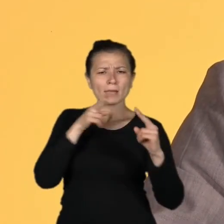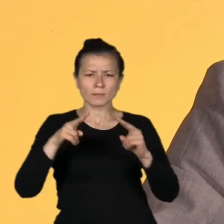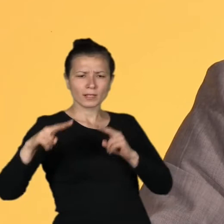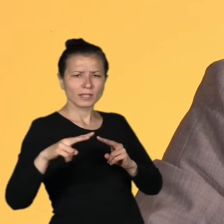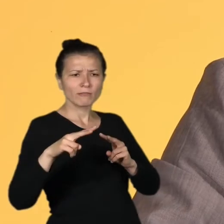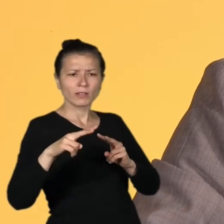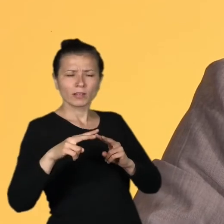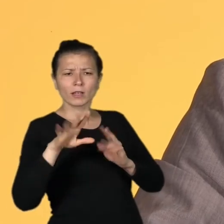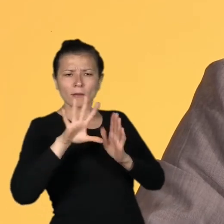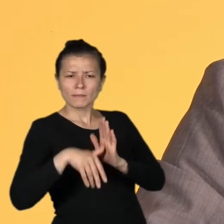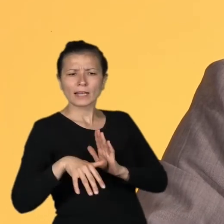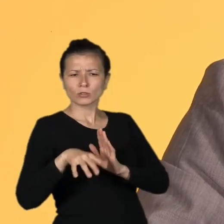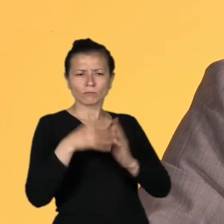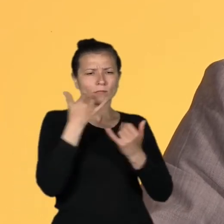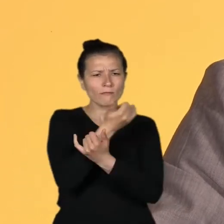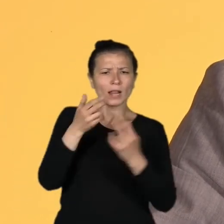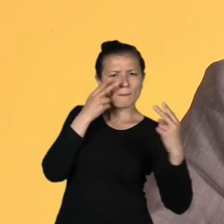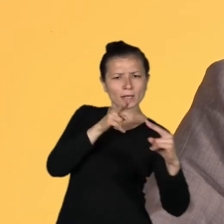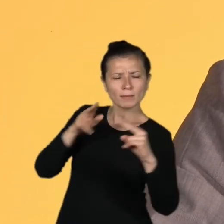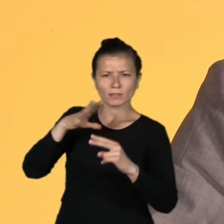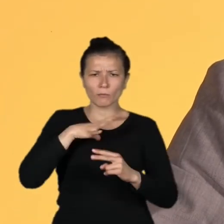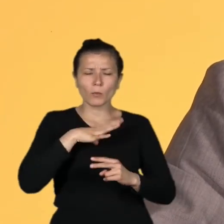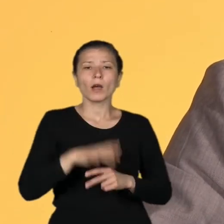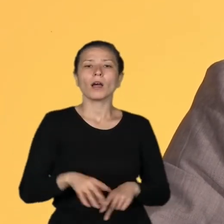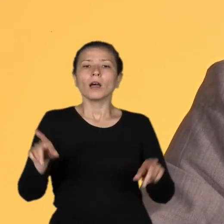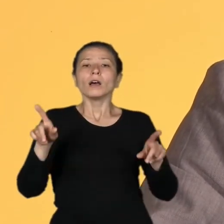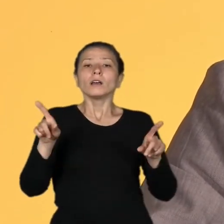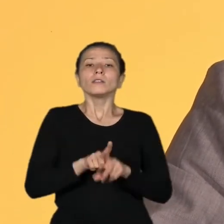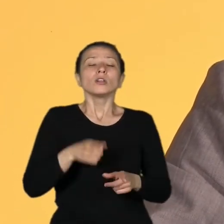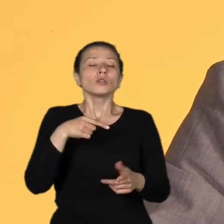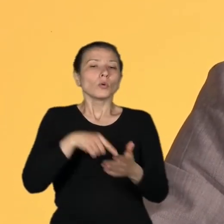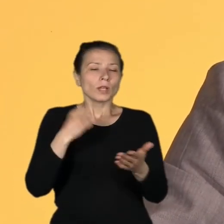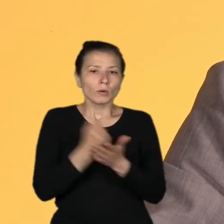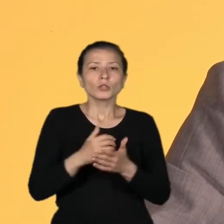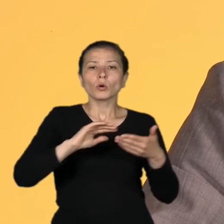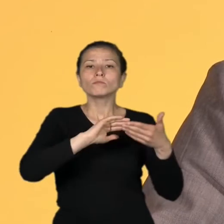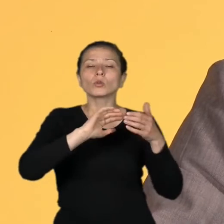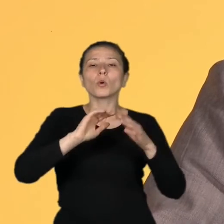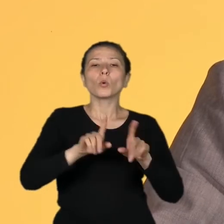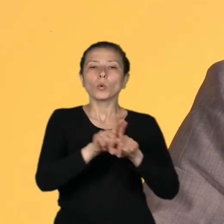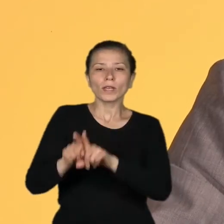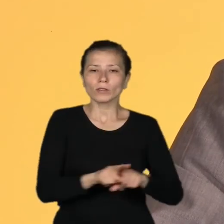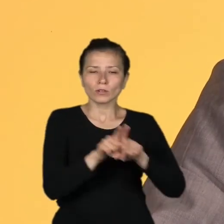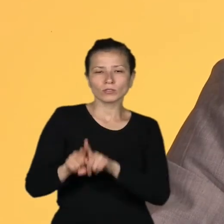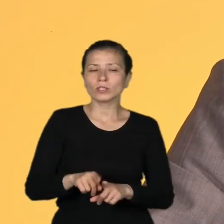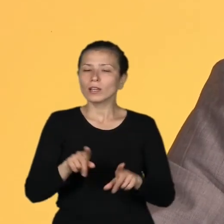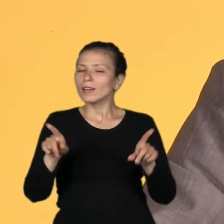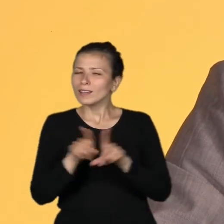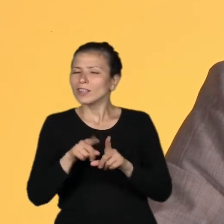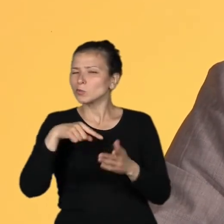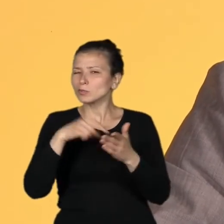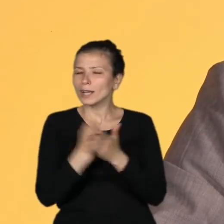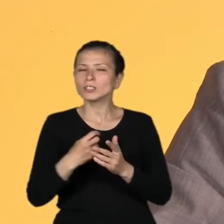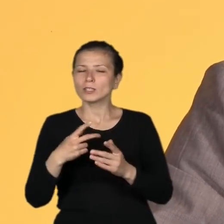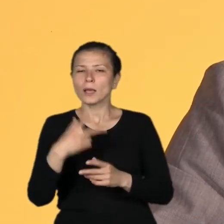pewne problemy i pokazać też, jaka powinna być strategia tego miasta w perspektywie kolejnej mniej więcej dekady.